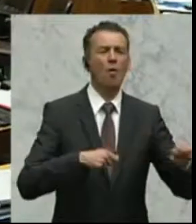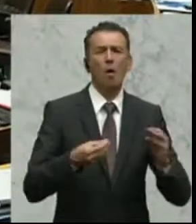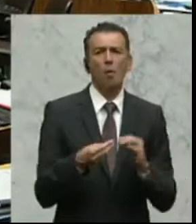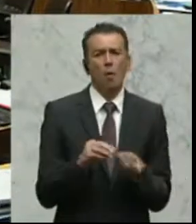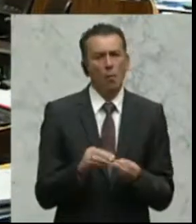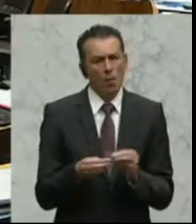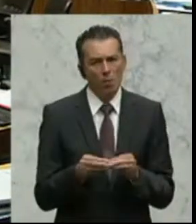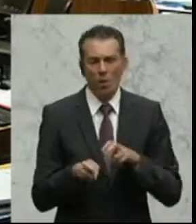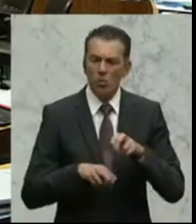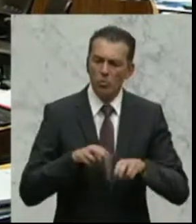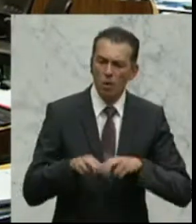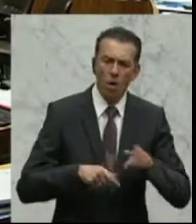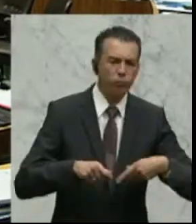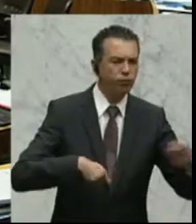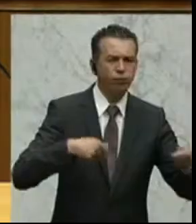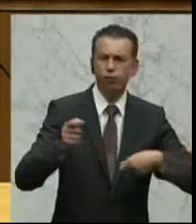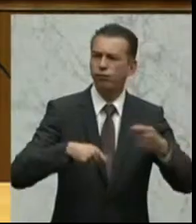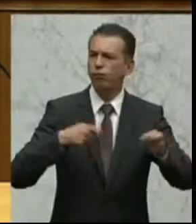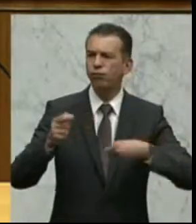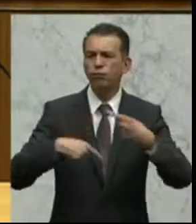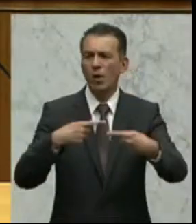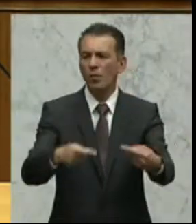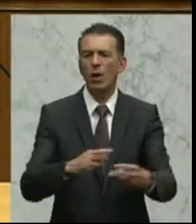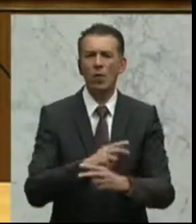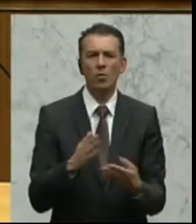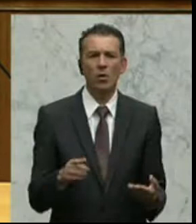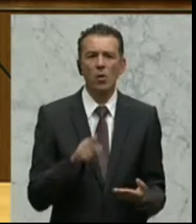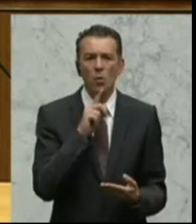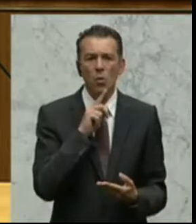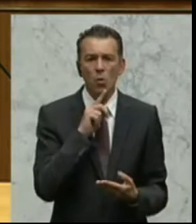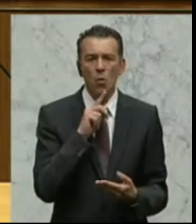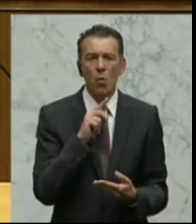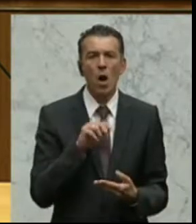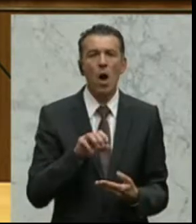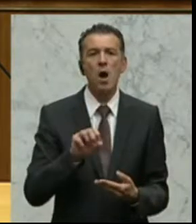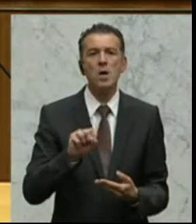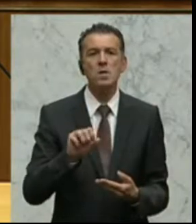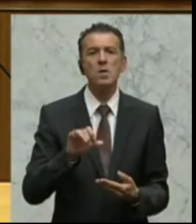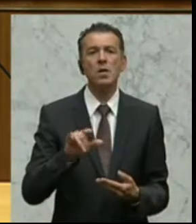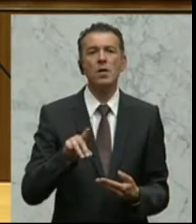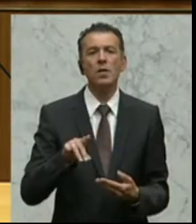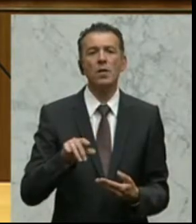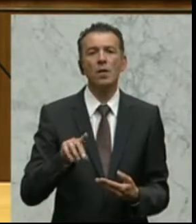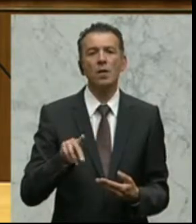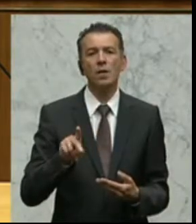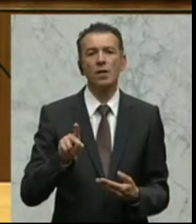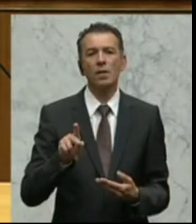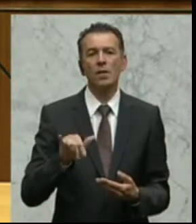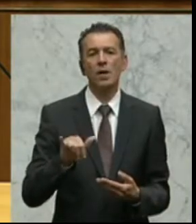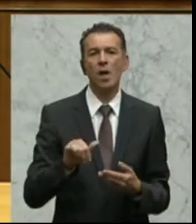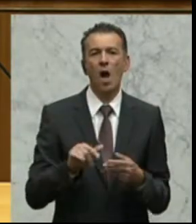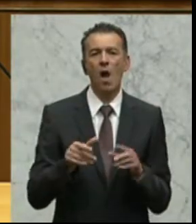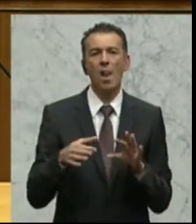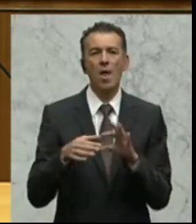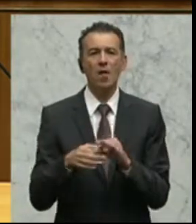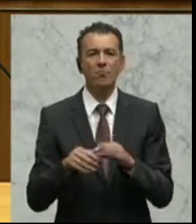steuerlichen Verschwendungstendenzen in Österreich betrifft. Ich nenne nur Skylink, ich nenne diverse Tunnelprojekte. Da versickern Millionen, Milliarden in diesem Land.